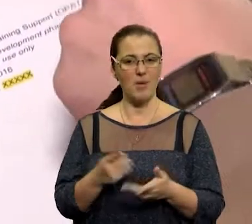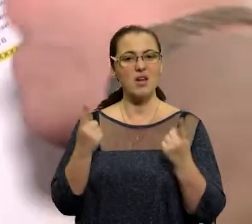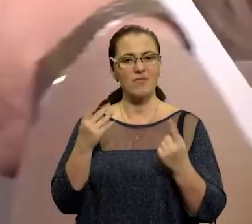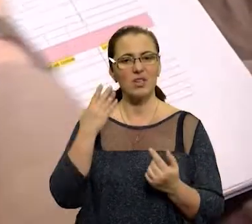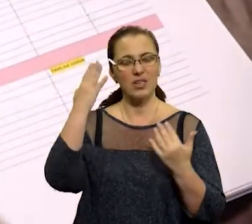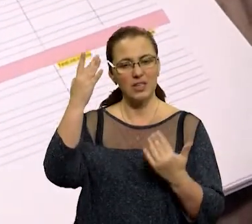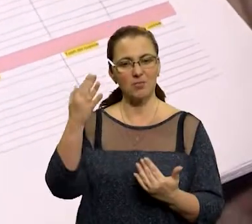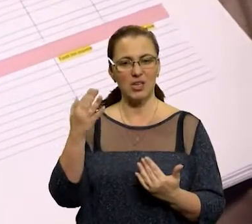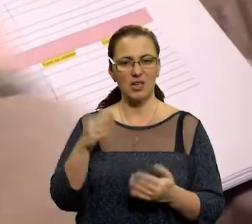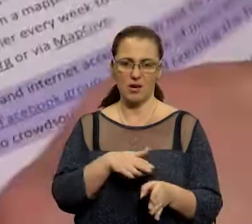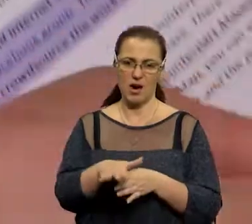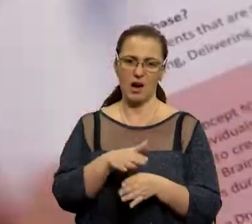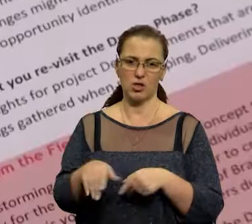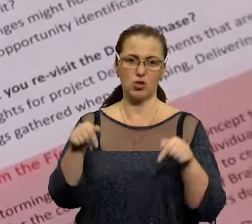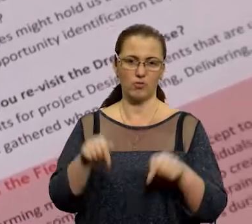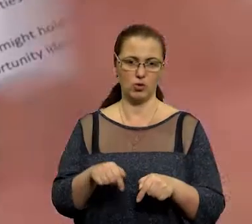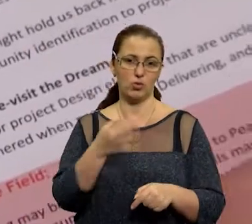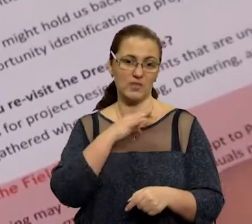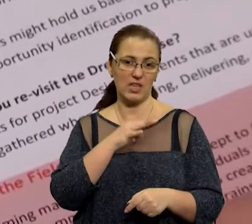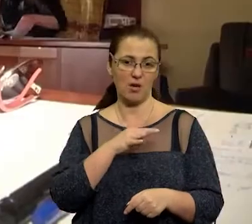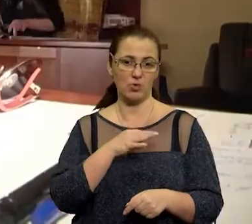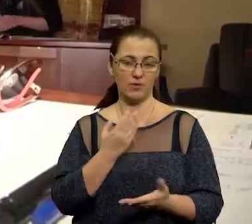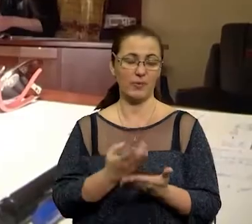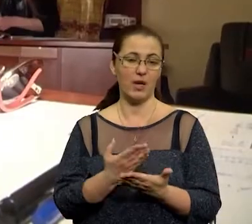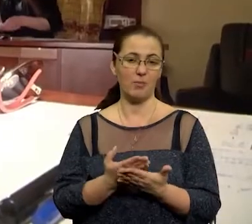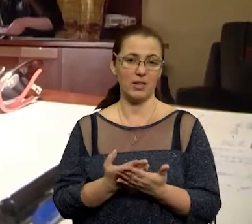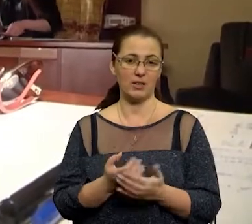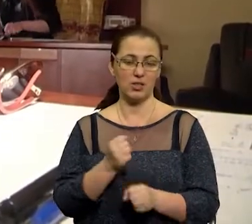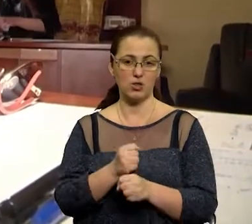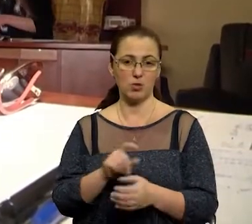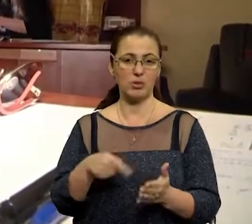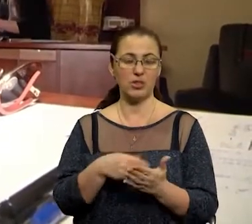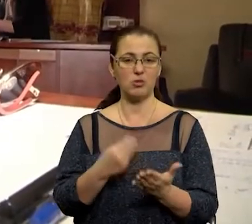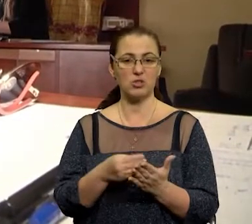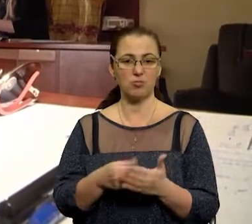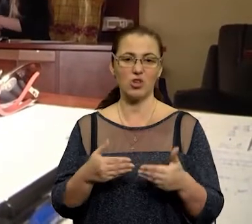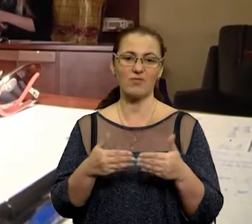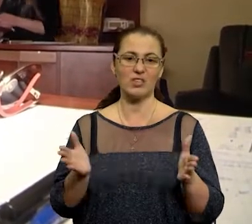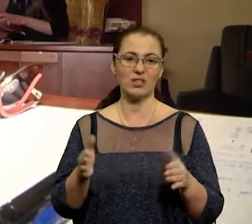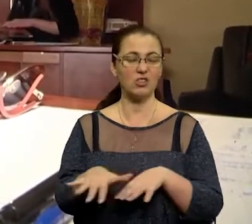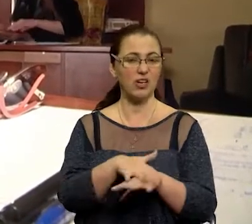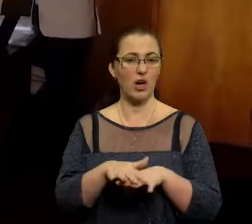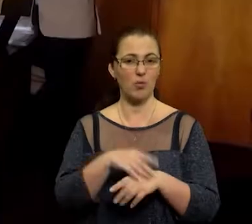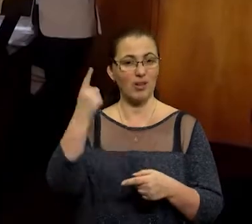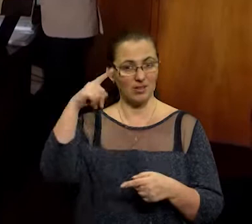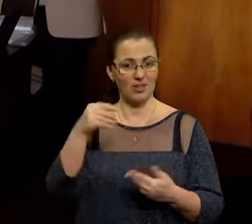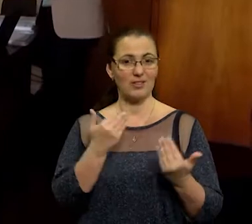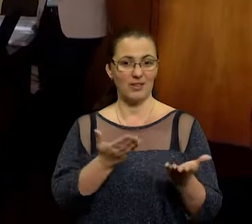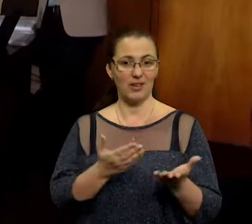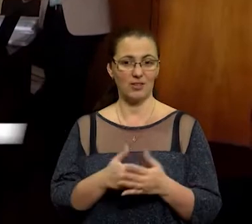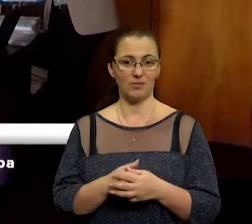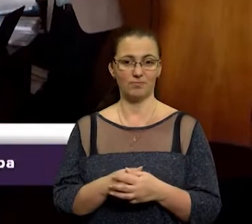мрії, і їх реалізовує тут, в Самбурі. Ось, наприклад, зробити міський бюджет відкритим для громади – ідея волонтера.